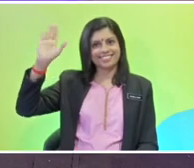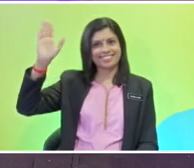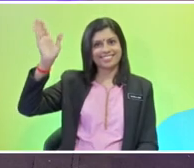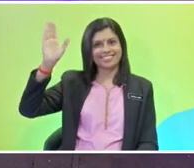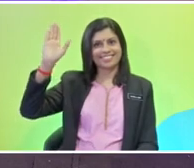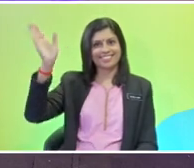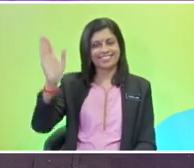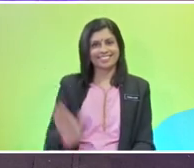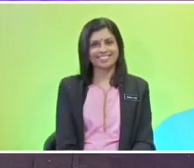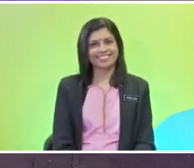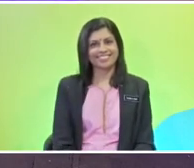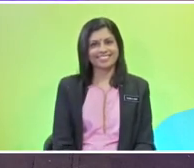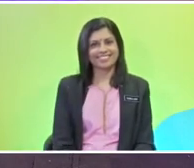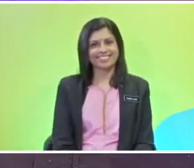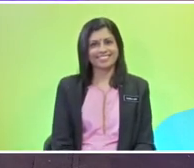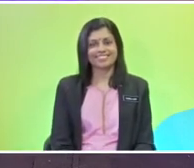Bye-bye.